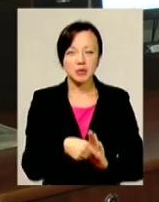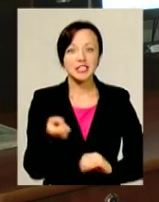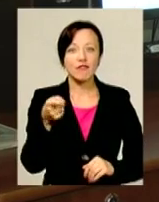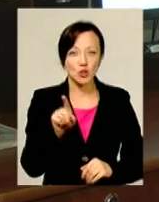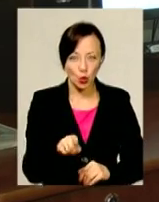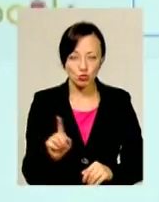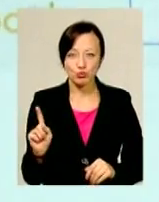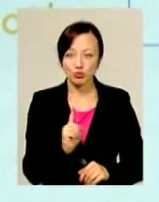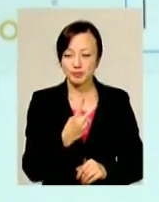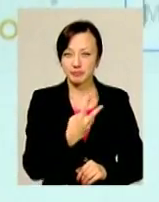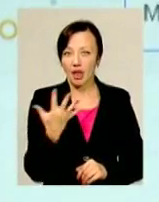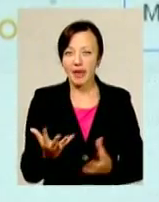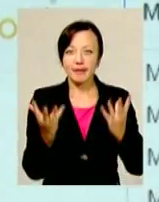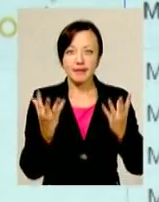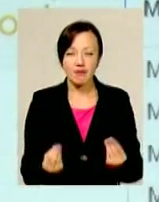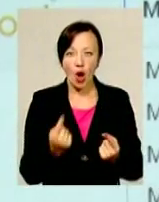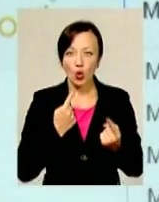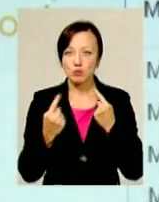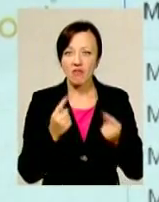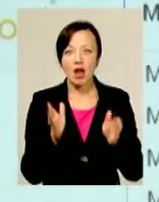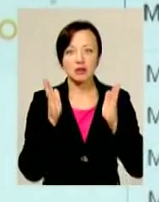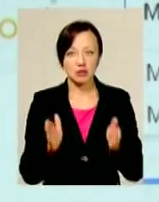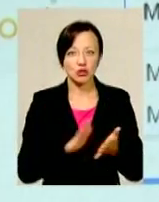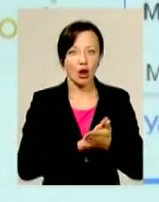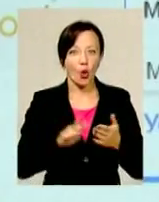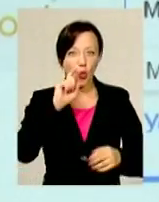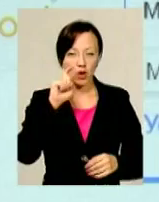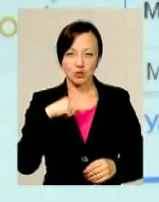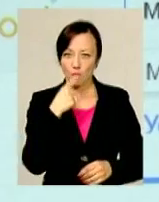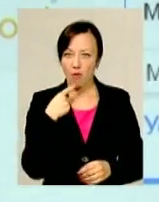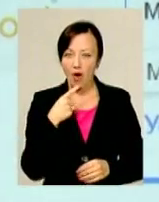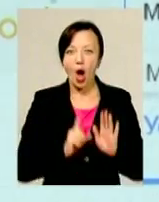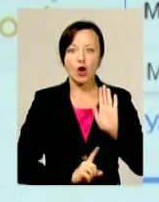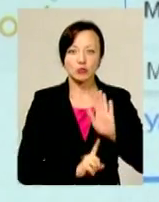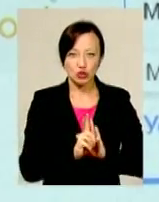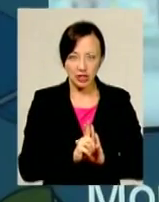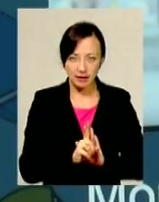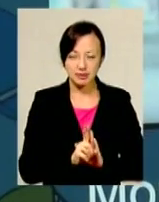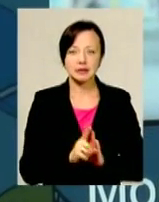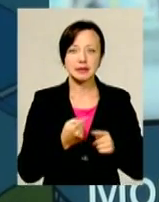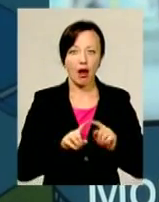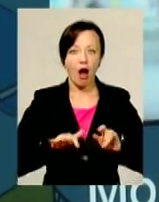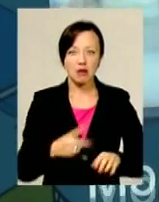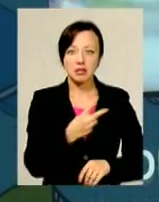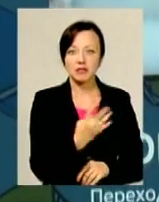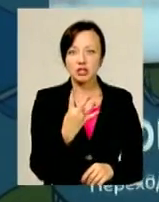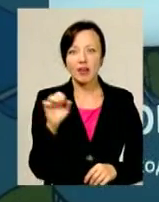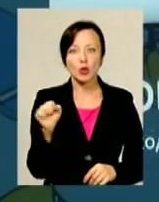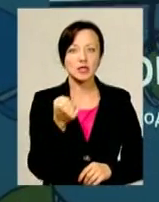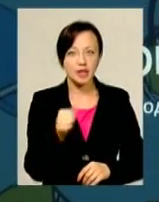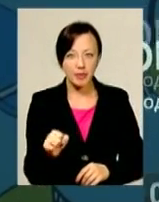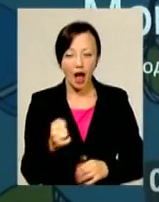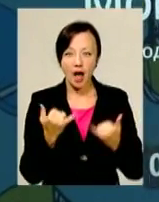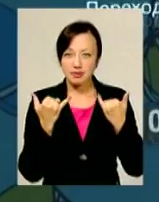аби символічних 25 днів розмовляти лише українською мовою. Розпочнеться мовний забіг 24 серпня, а